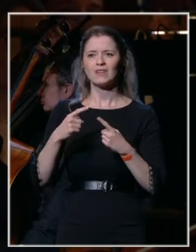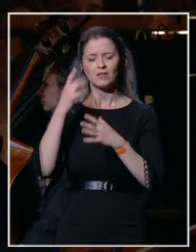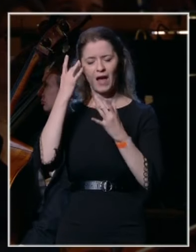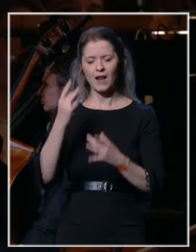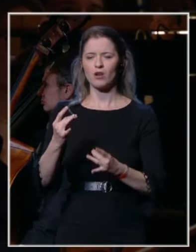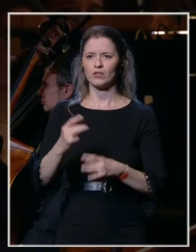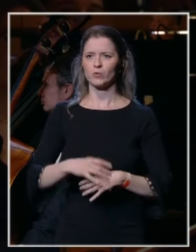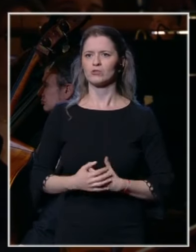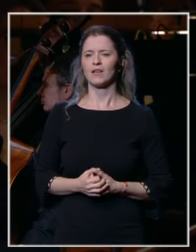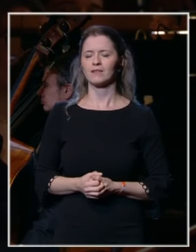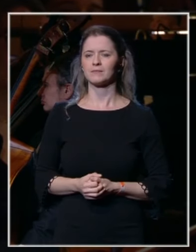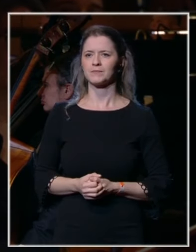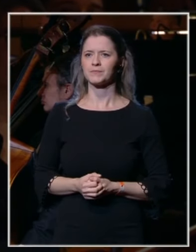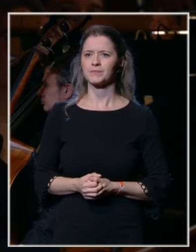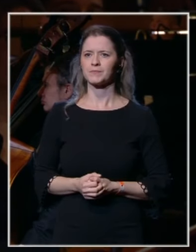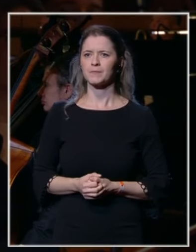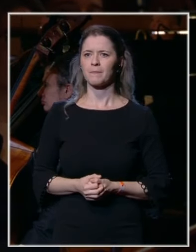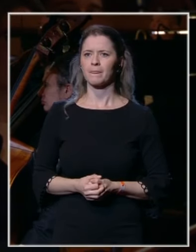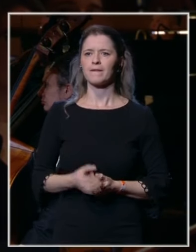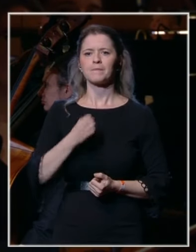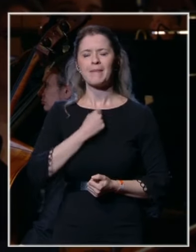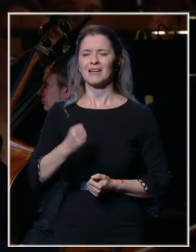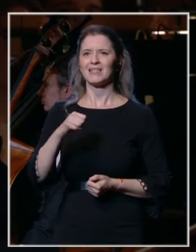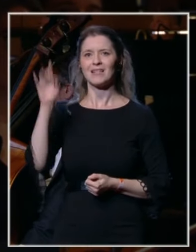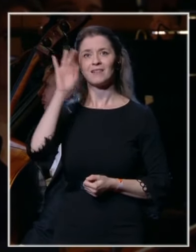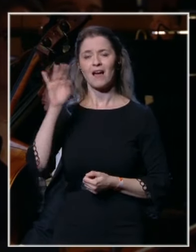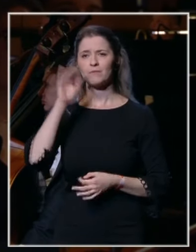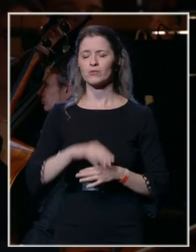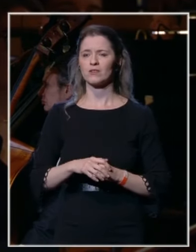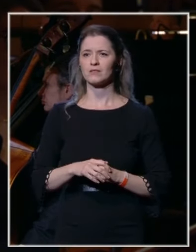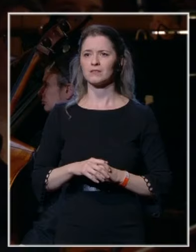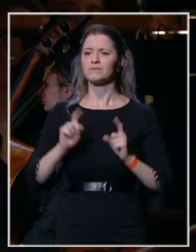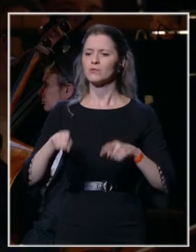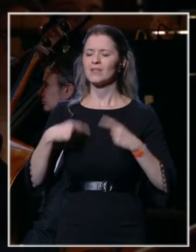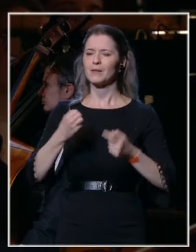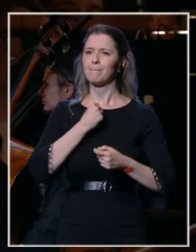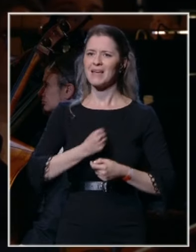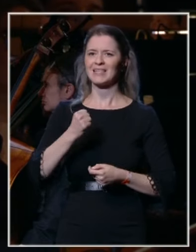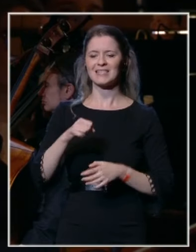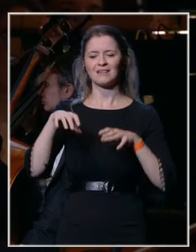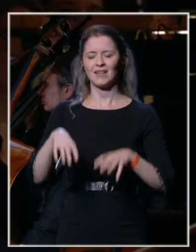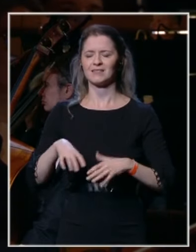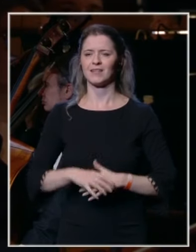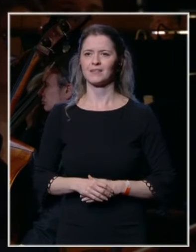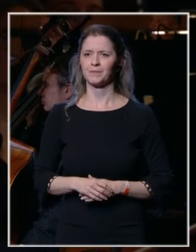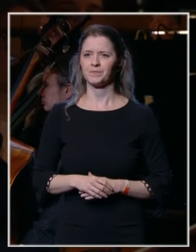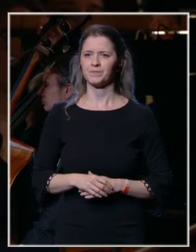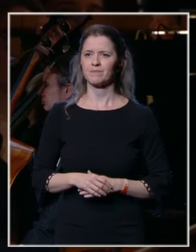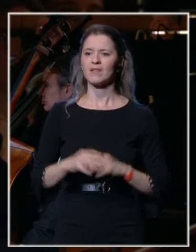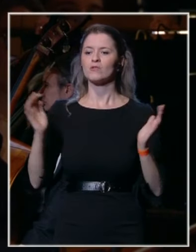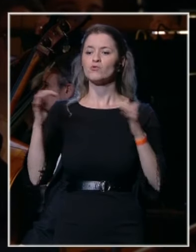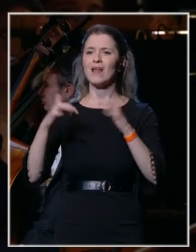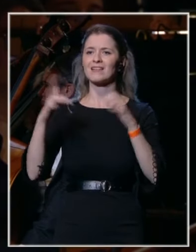álhatatosság. Merészet álmodtak, aztán merészet tettek. Visszavették a